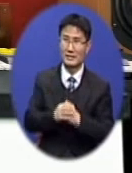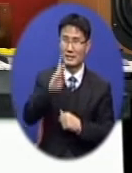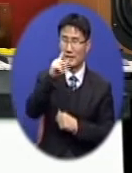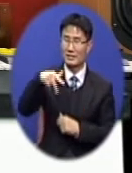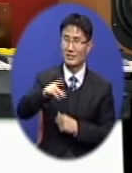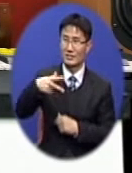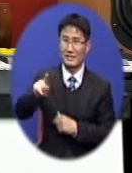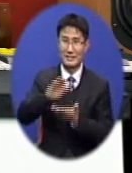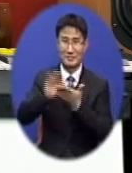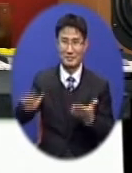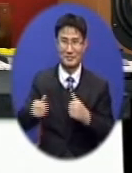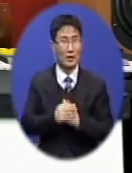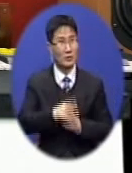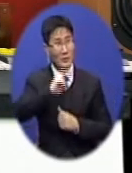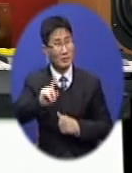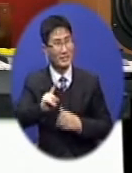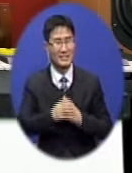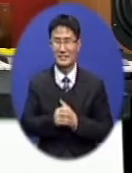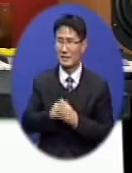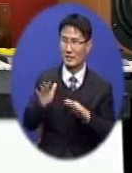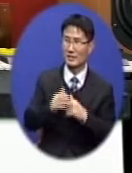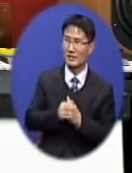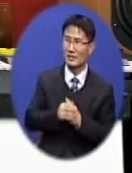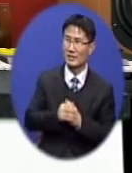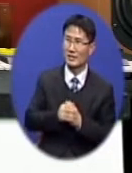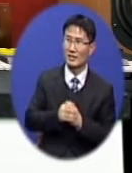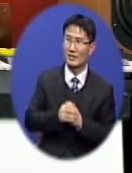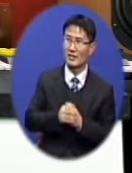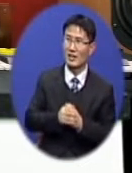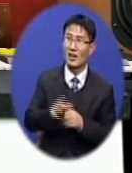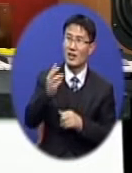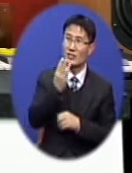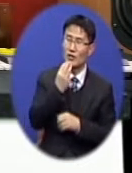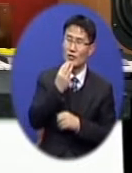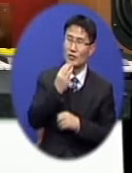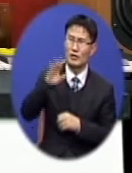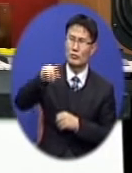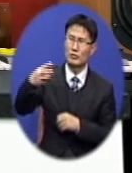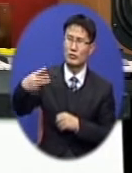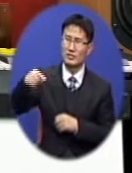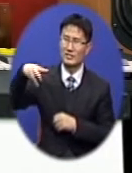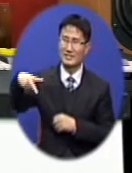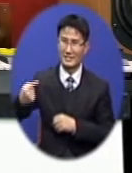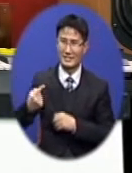예. 오늘 어떤 노래 불러주시겠어요? 오늘요. 권진경 네. 씨의 서울 브루스. 서울